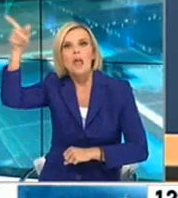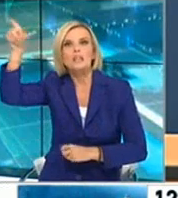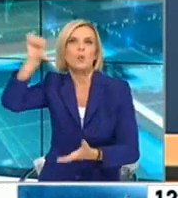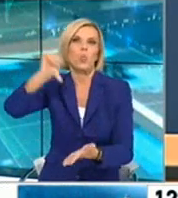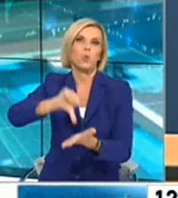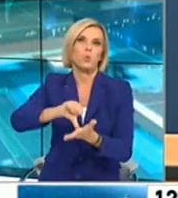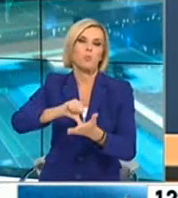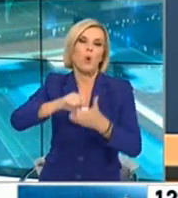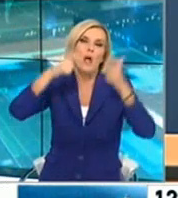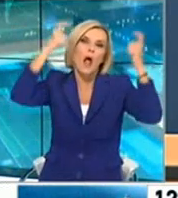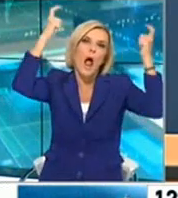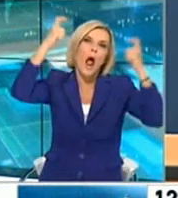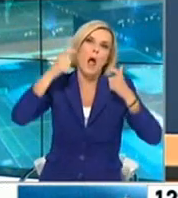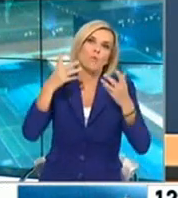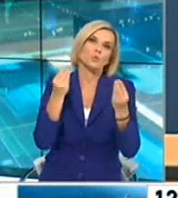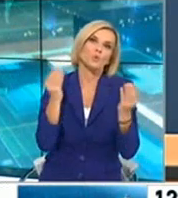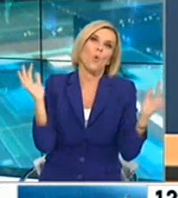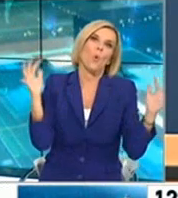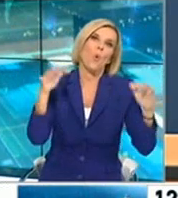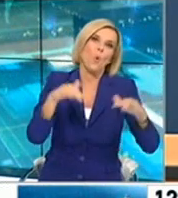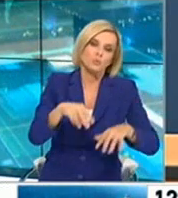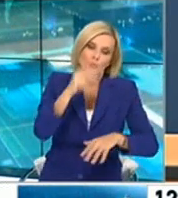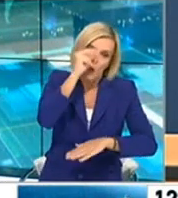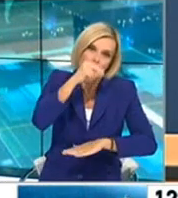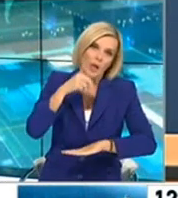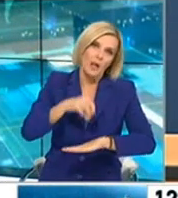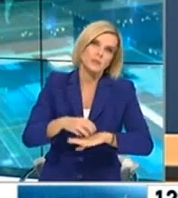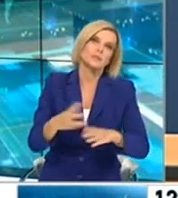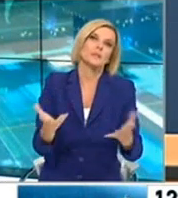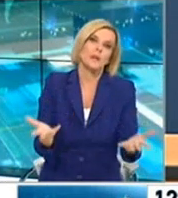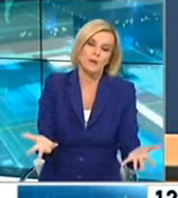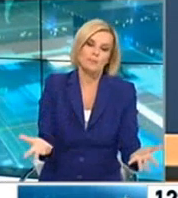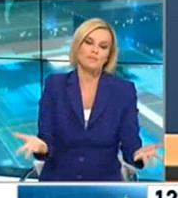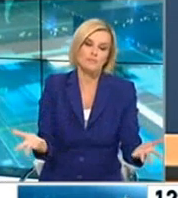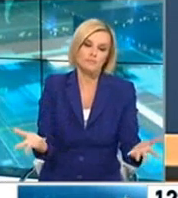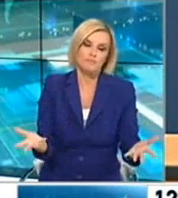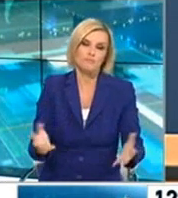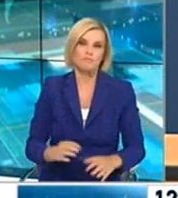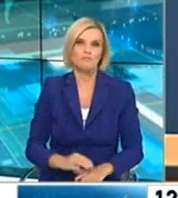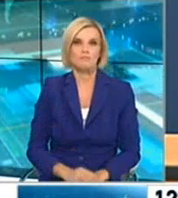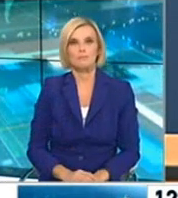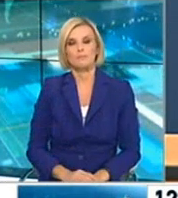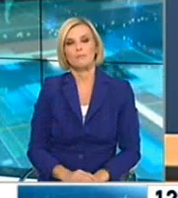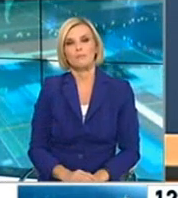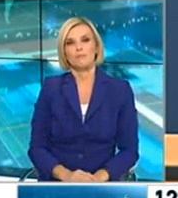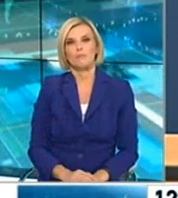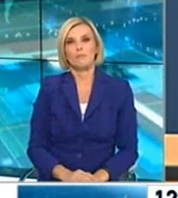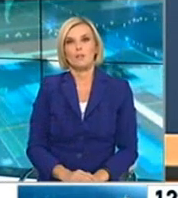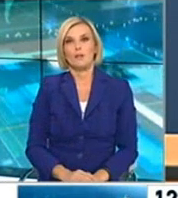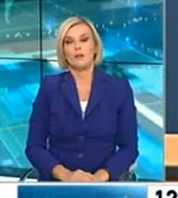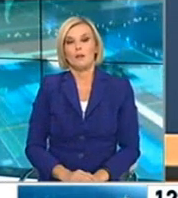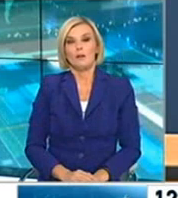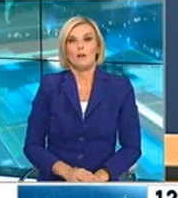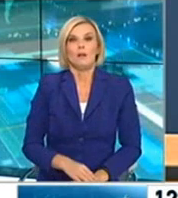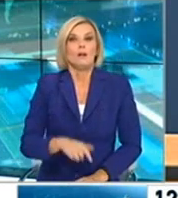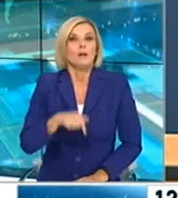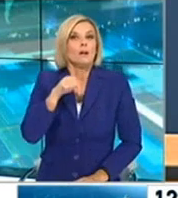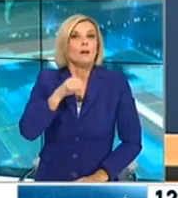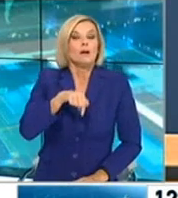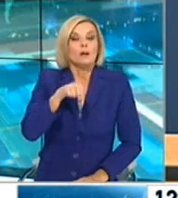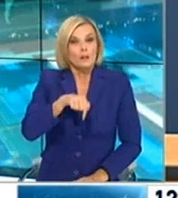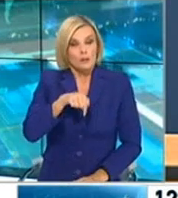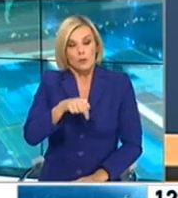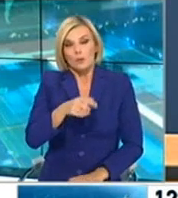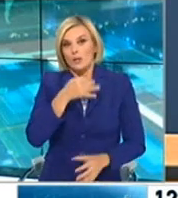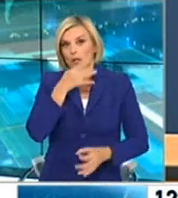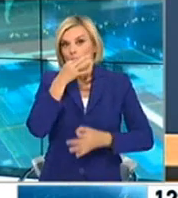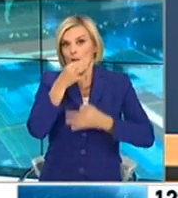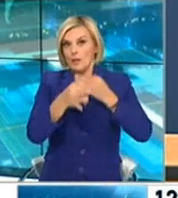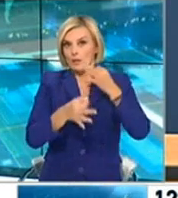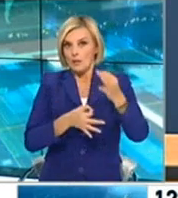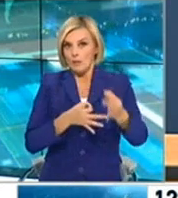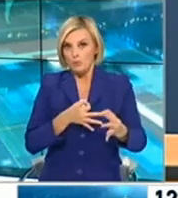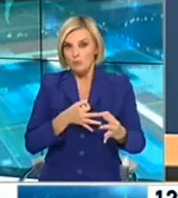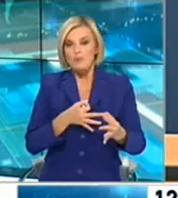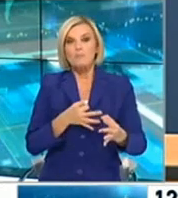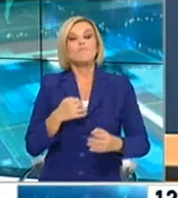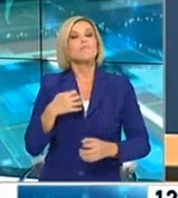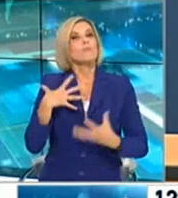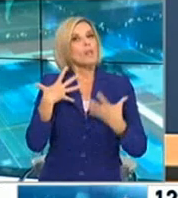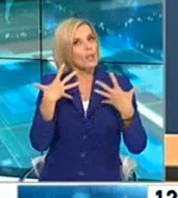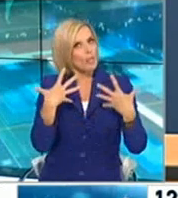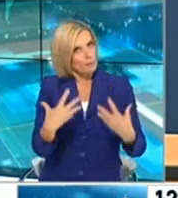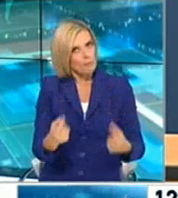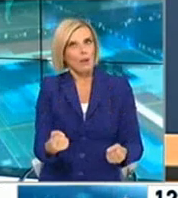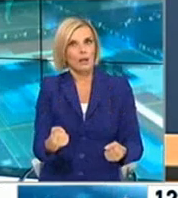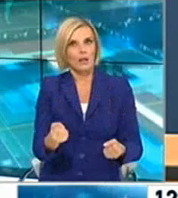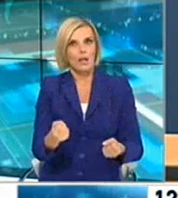Άλλο ένα έβριμα που έχουμε από τα δεδομένα ως σήμερα είναι η ξεκάθαρη μετατόπιση των θετικών κρουσμάτων σε νεαρότερες